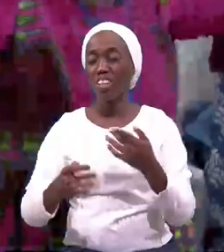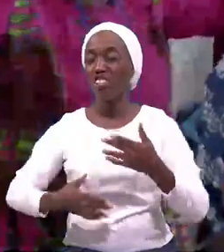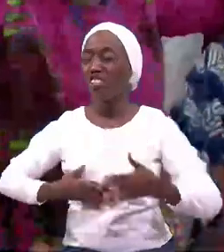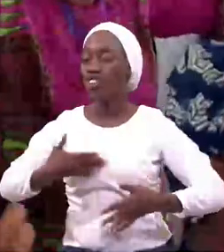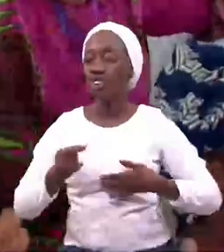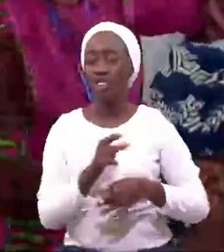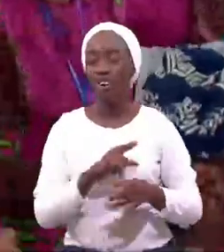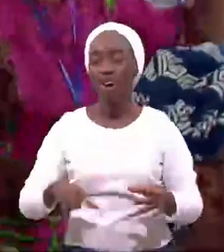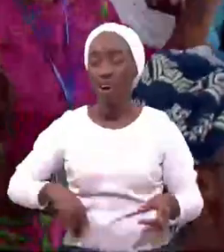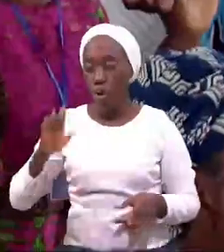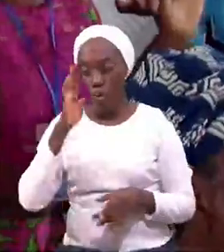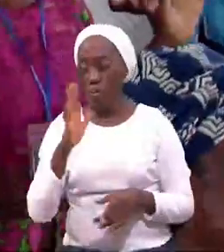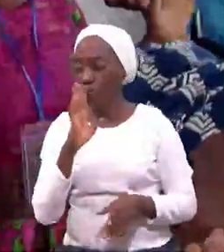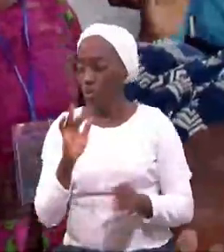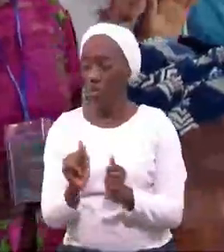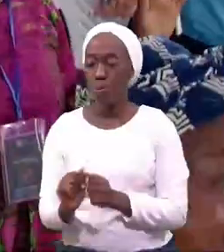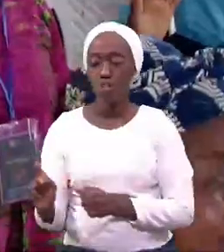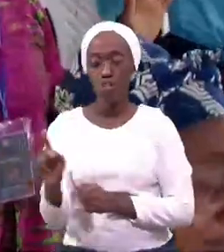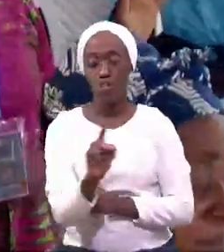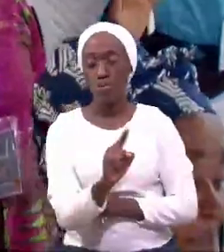La joie du Seigneur sera avec toi.